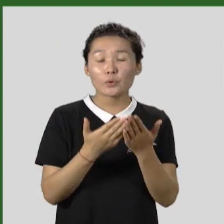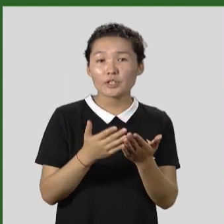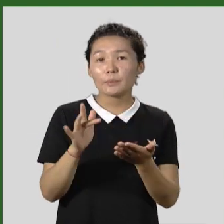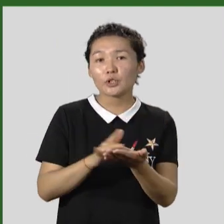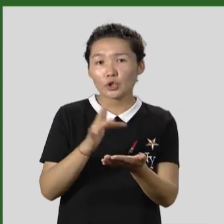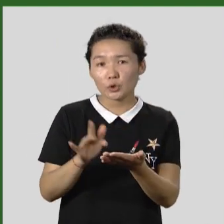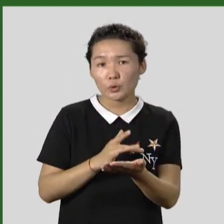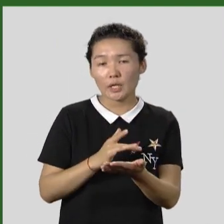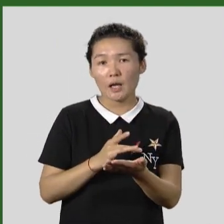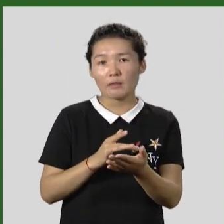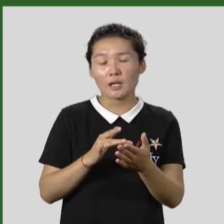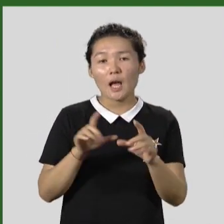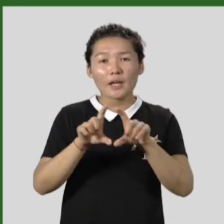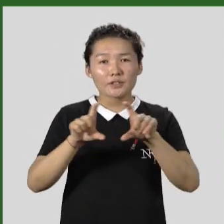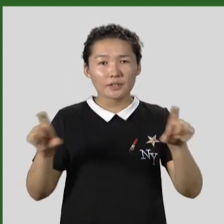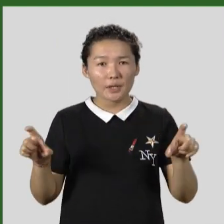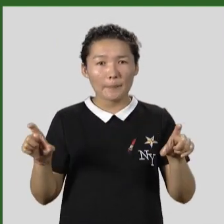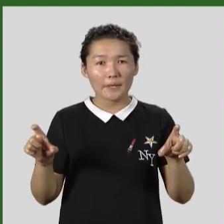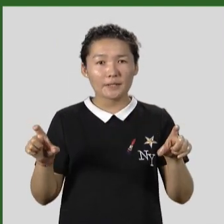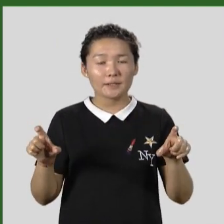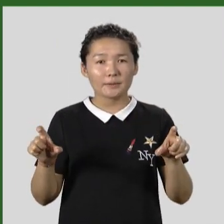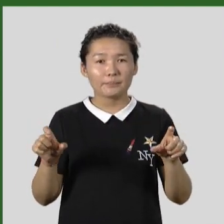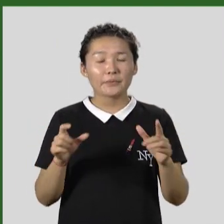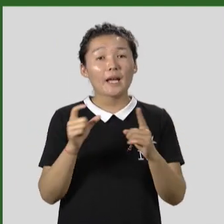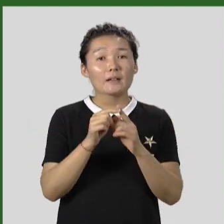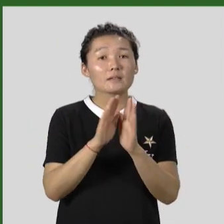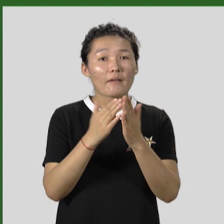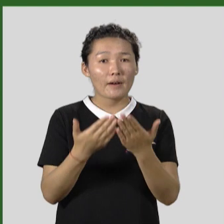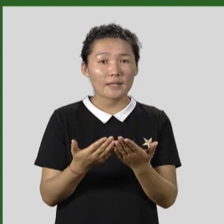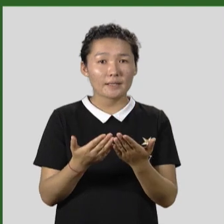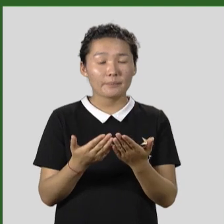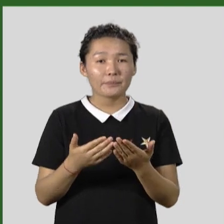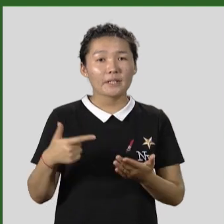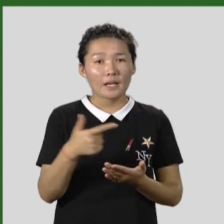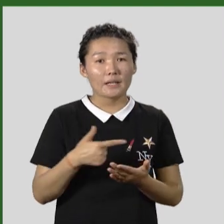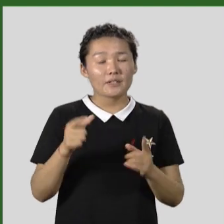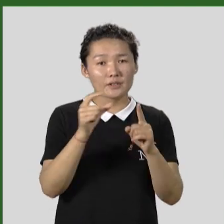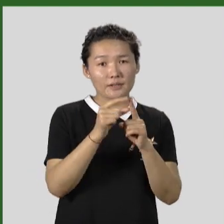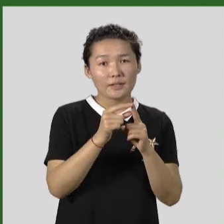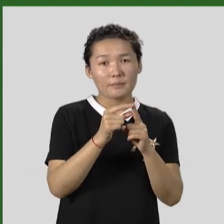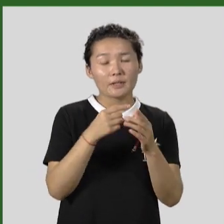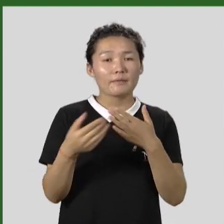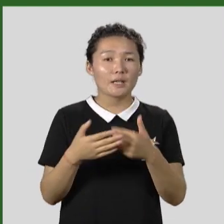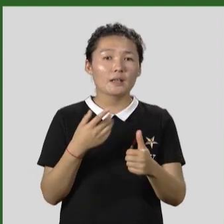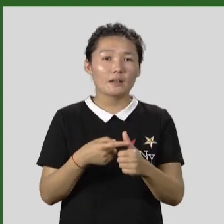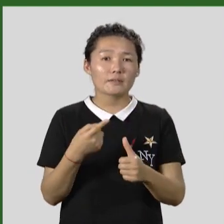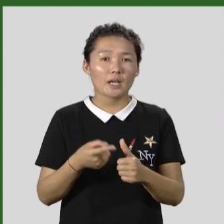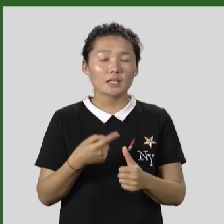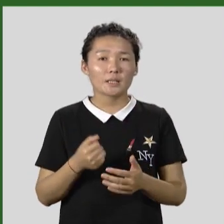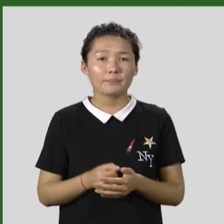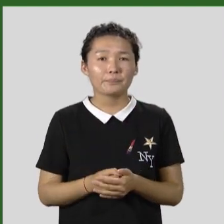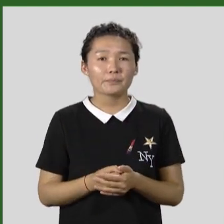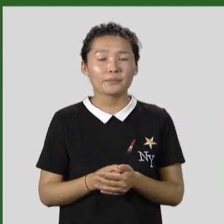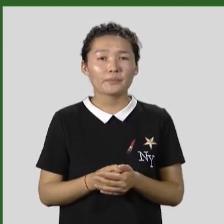энциклопедии, справочники, специальные словари географических терминов или названий.